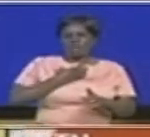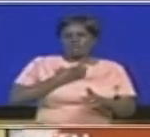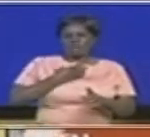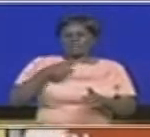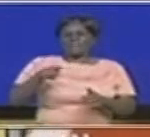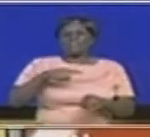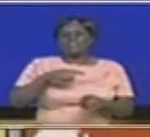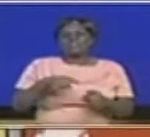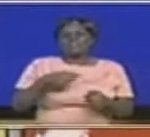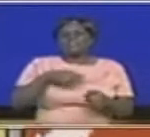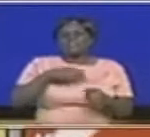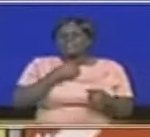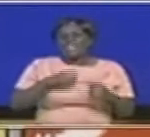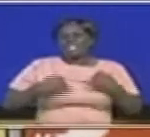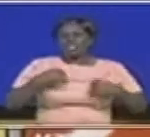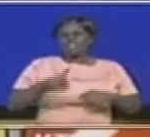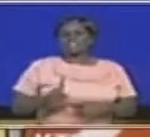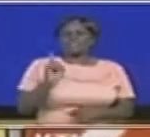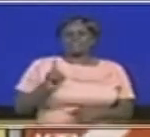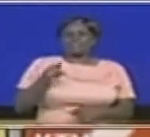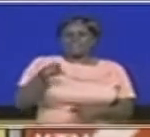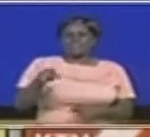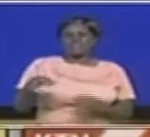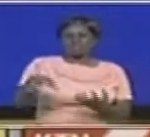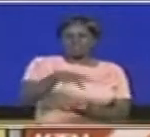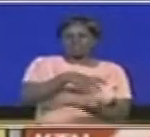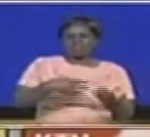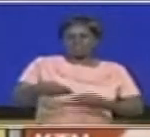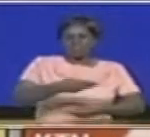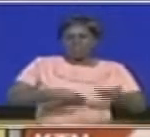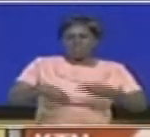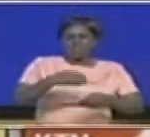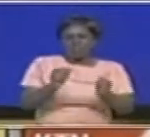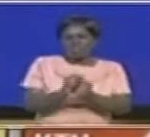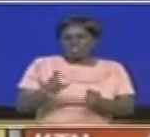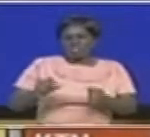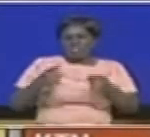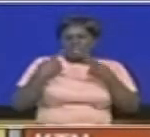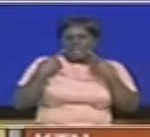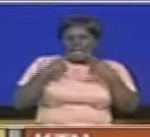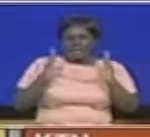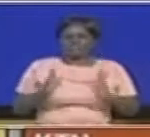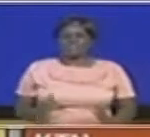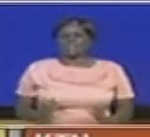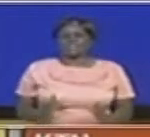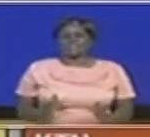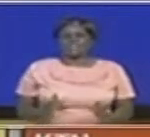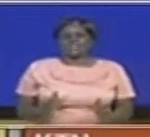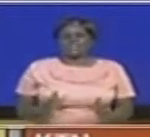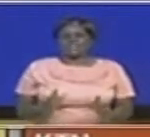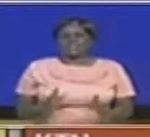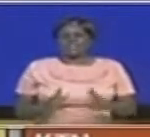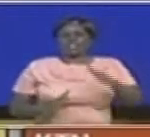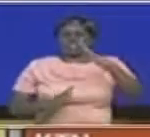wakatakiwa wenyeji. Wenyeji watapata fursa ya kutangamana na watangazaji maarufu wa Radio Maisha. Kilele cha tamasha hii itakuwa Rumba